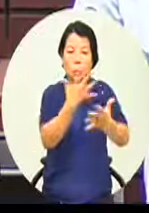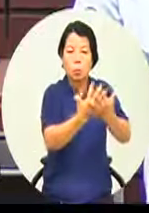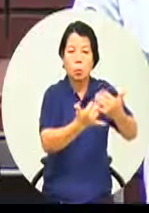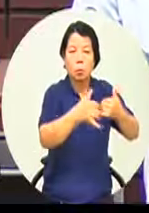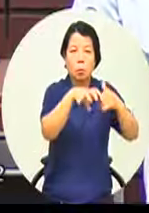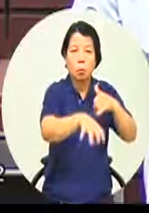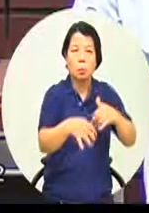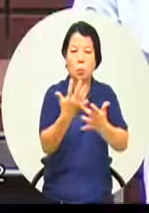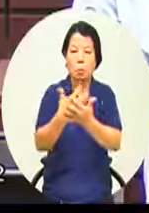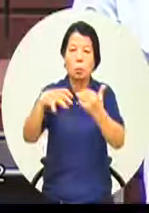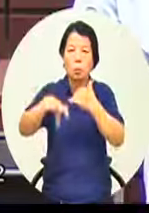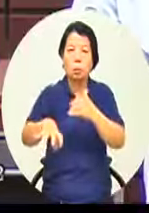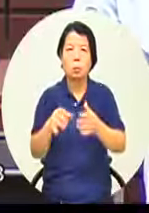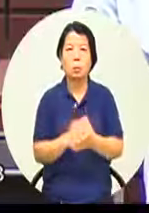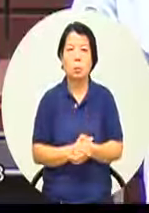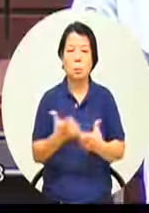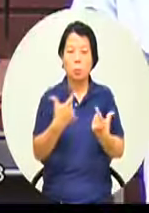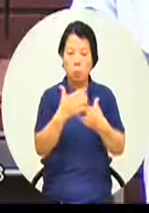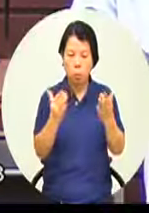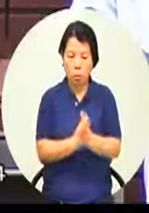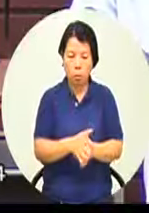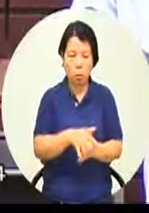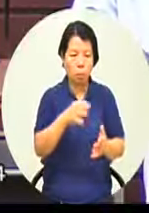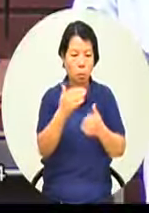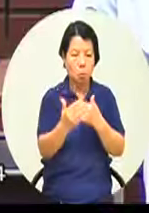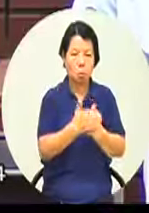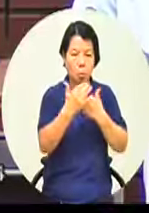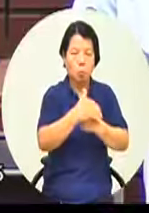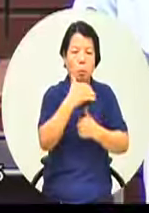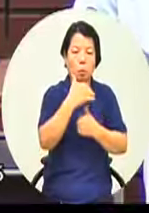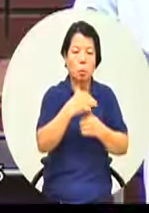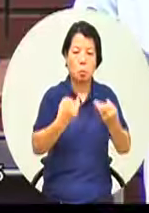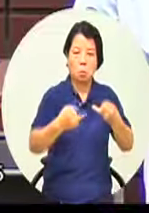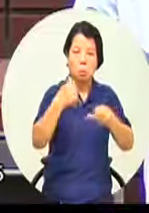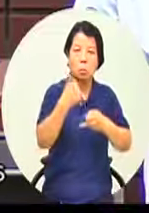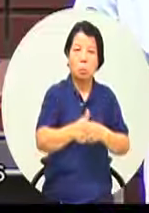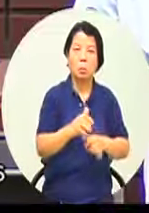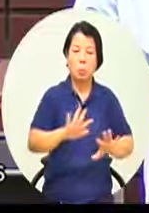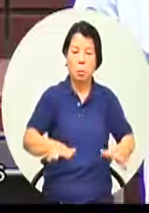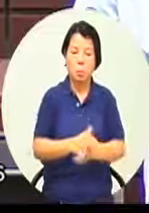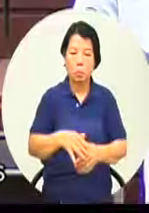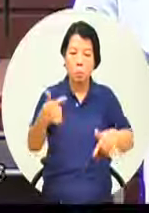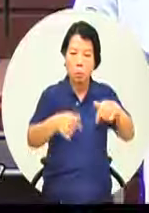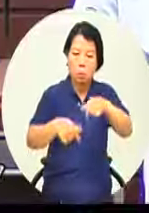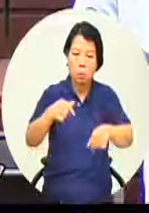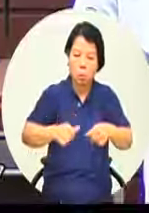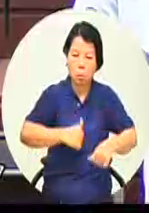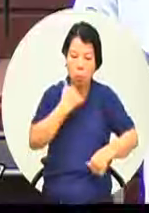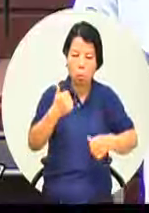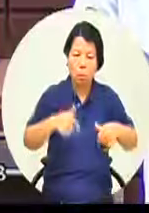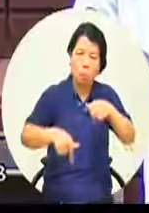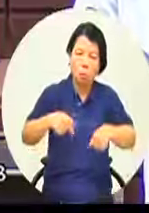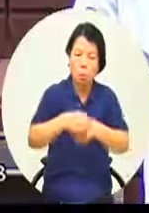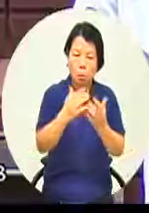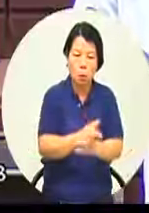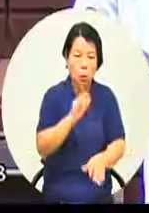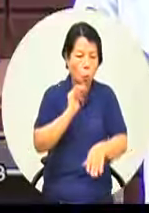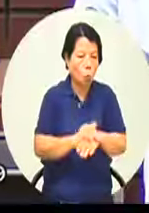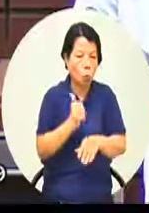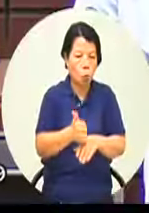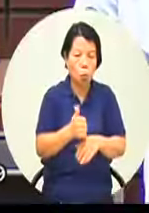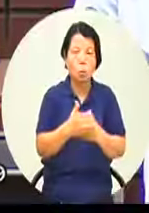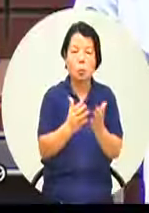以两个棒已达到效果了，好，达到效果了，这一次的试验达到效果，我们就可以去推广到其他的木瓜上